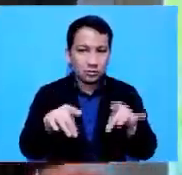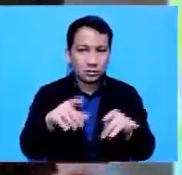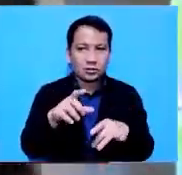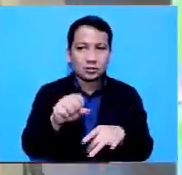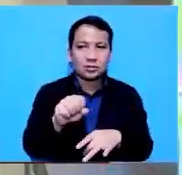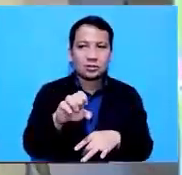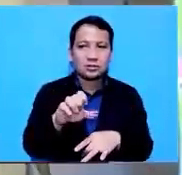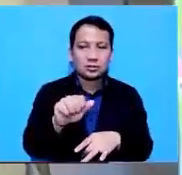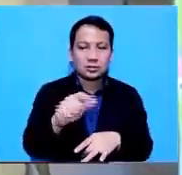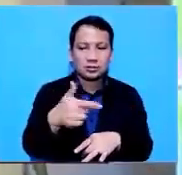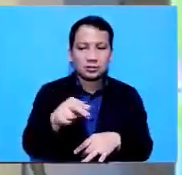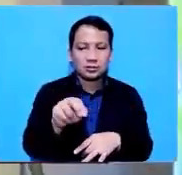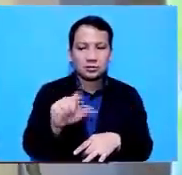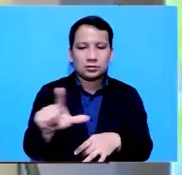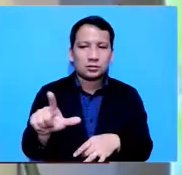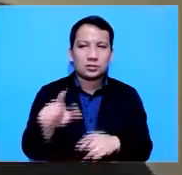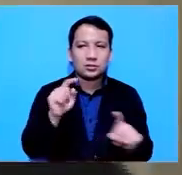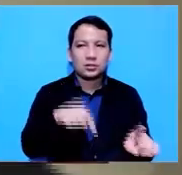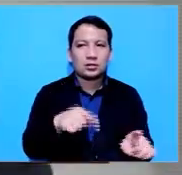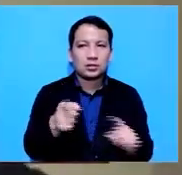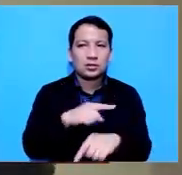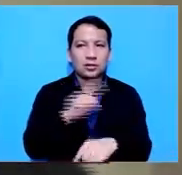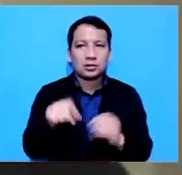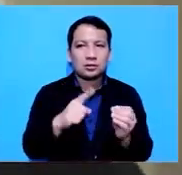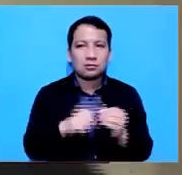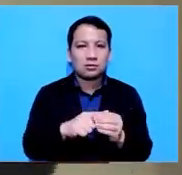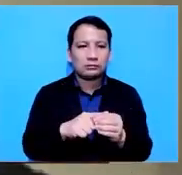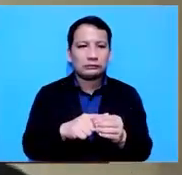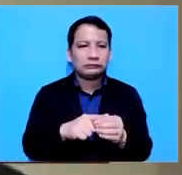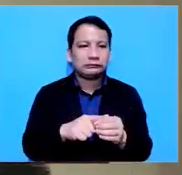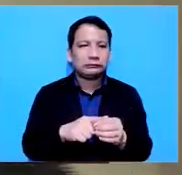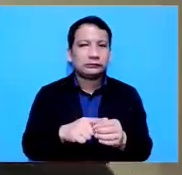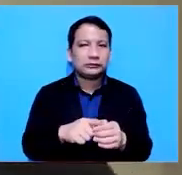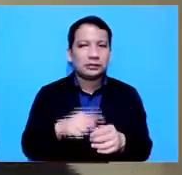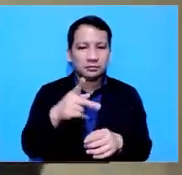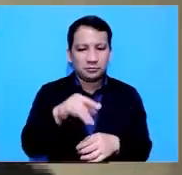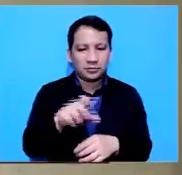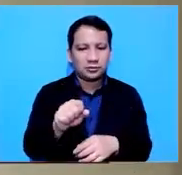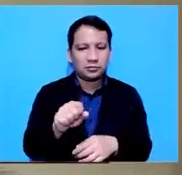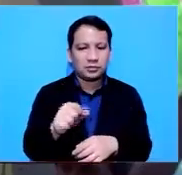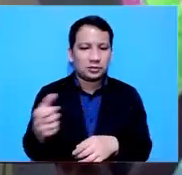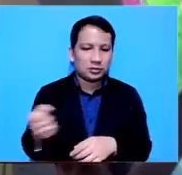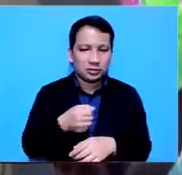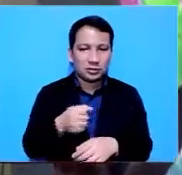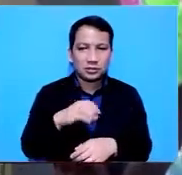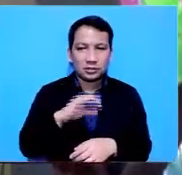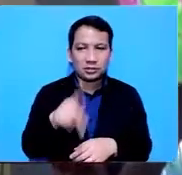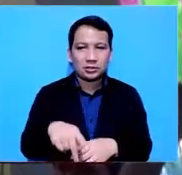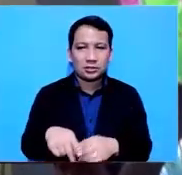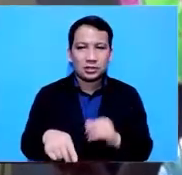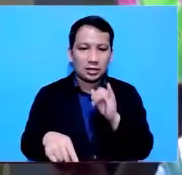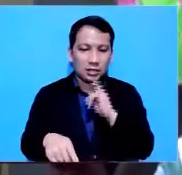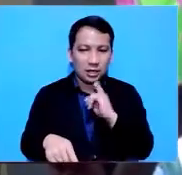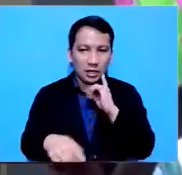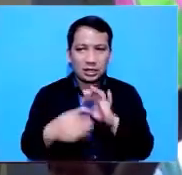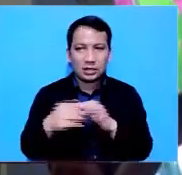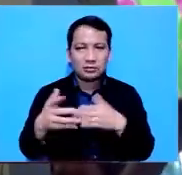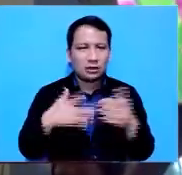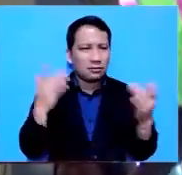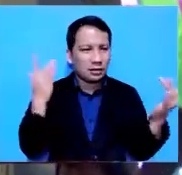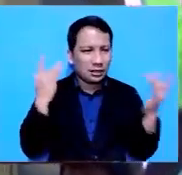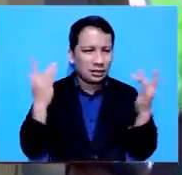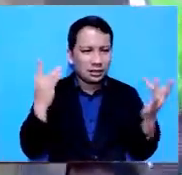Kadalasan daw kasing itinuturing ng mga taga-roon na peste ang mga ito dahil naunguha ng chips o ice cream at maiingay.